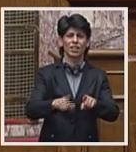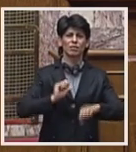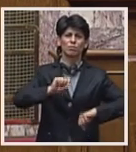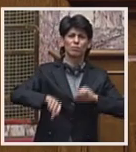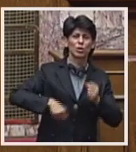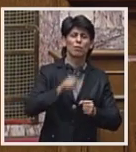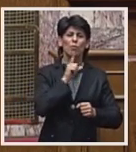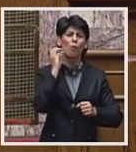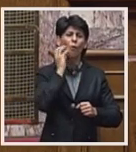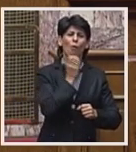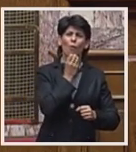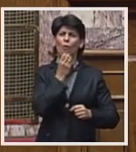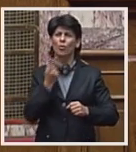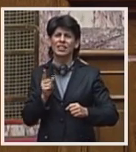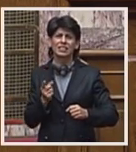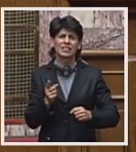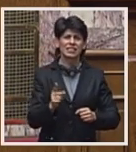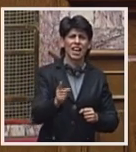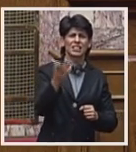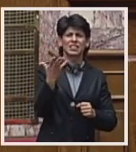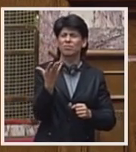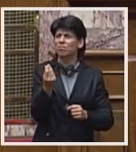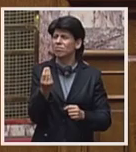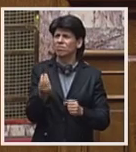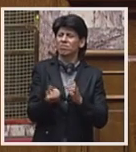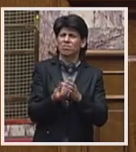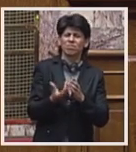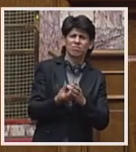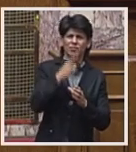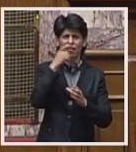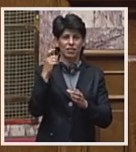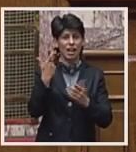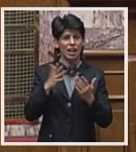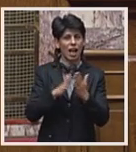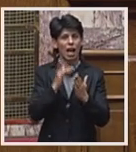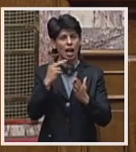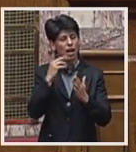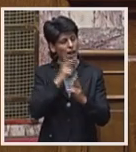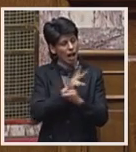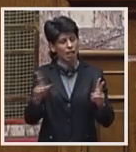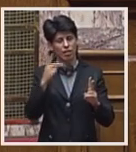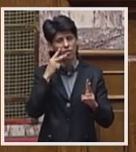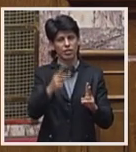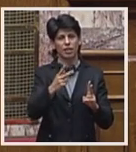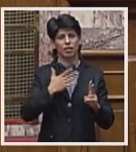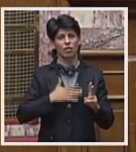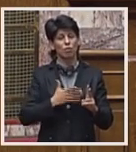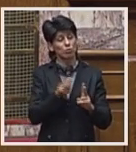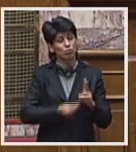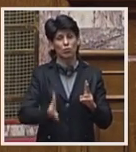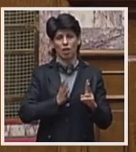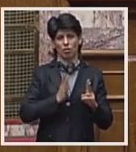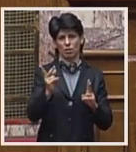ζωής, αλλά με καθαρό τον προορισμό, μια πιο ανθρώπινη κοινωνία. Ευχόμαστε ολόψυχα